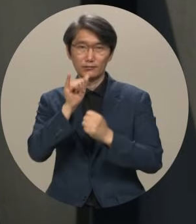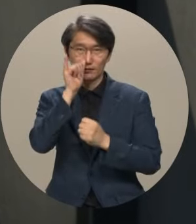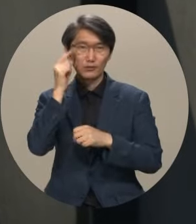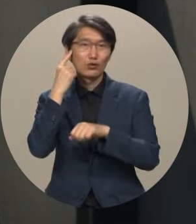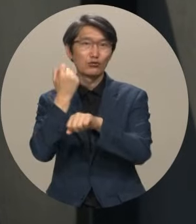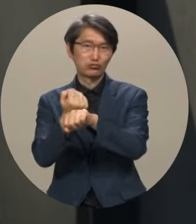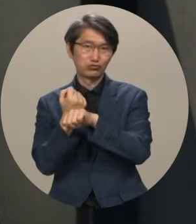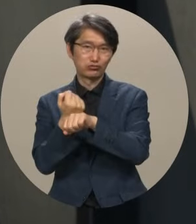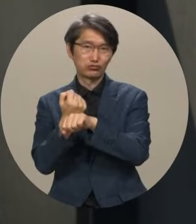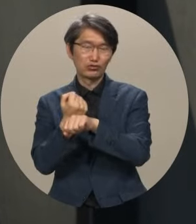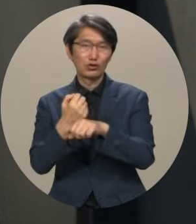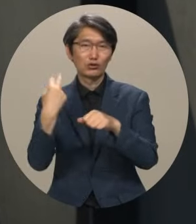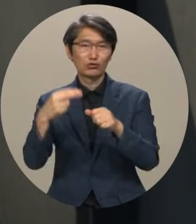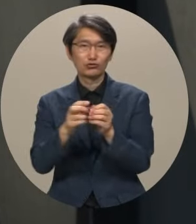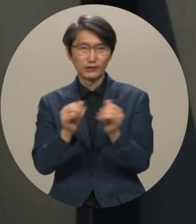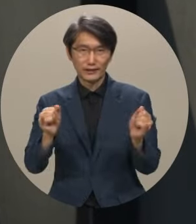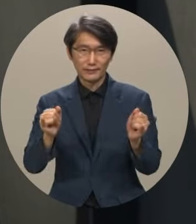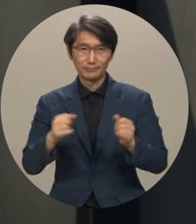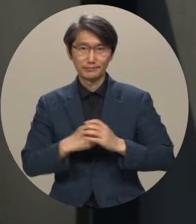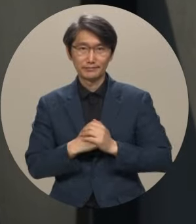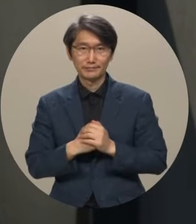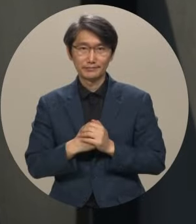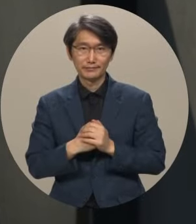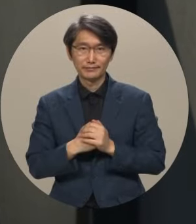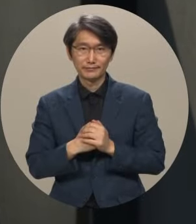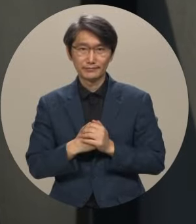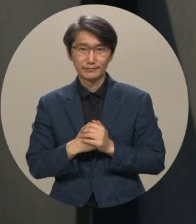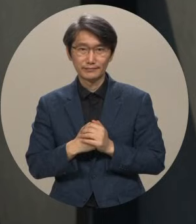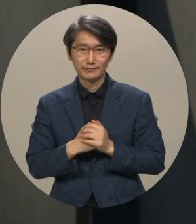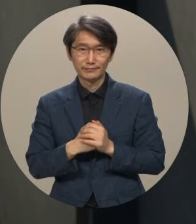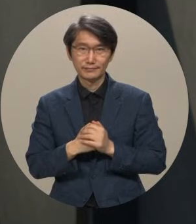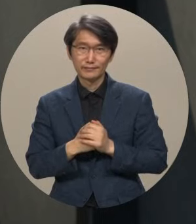연구자, 교육자입니다. 그